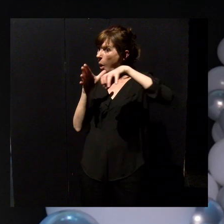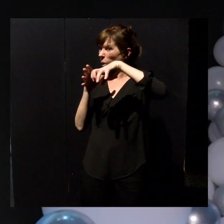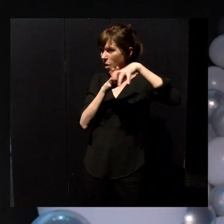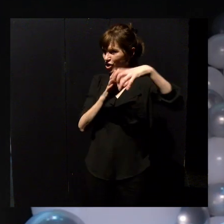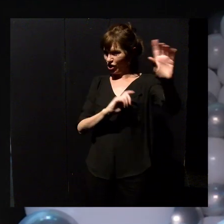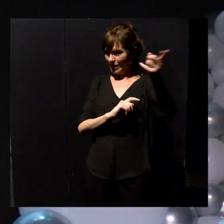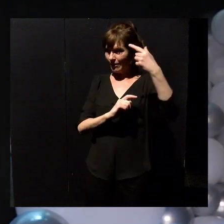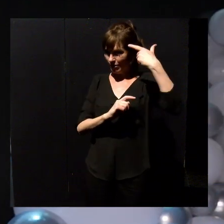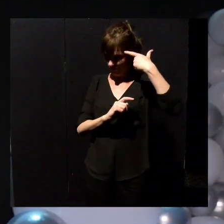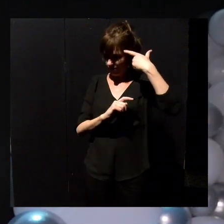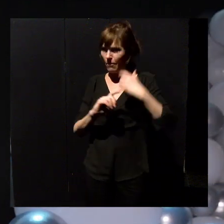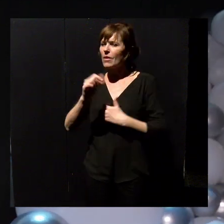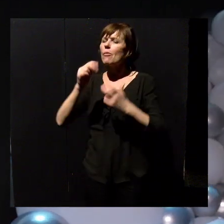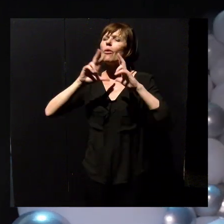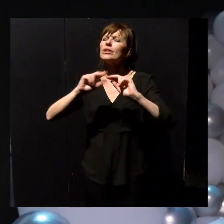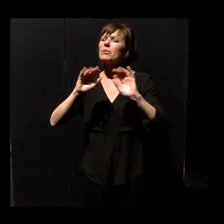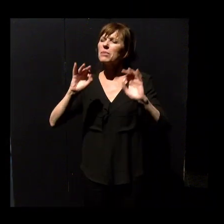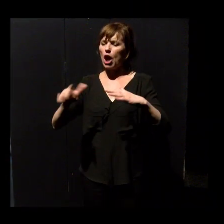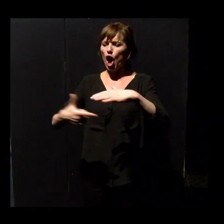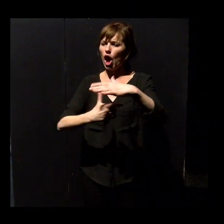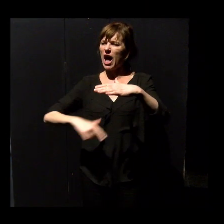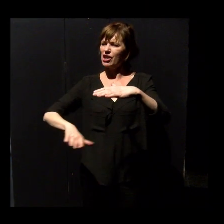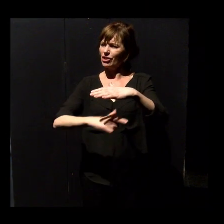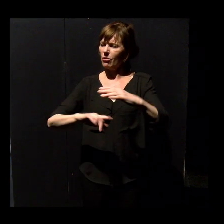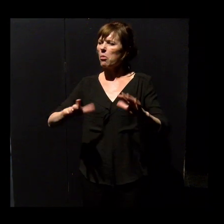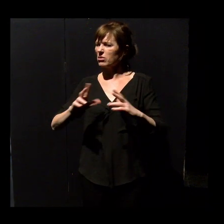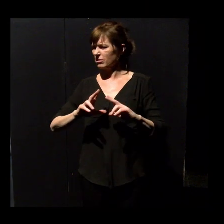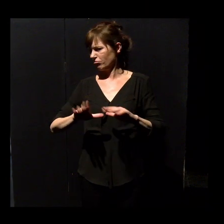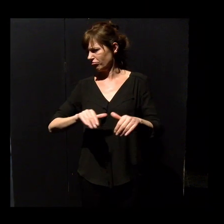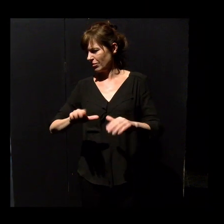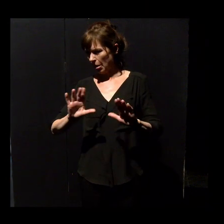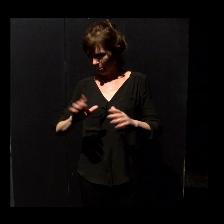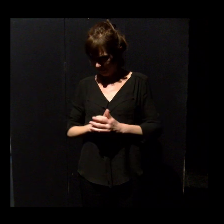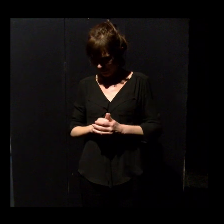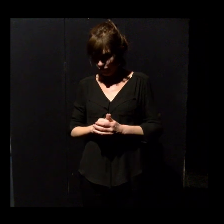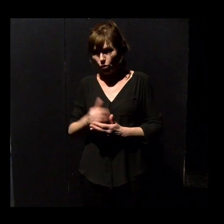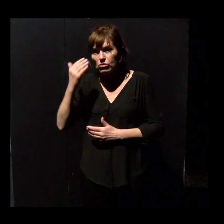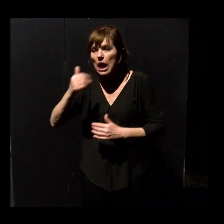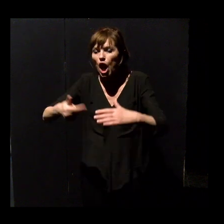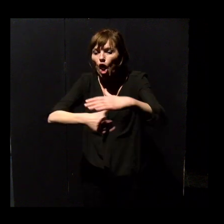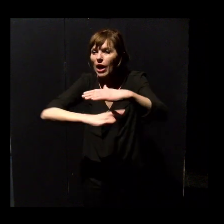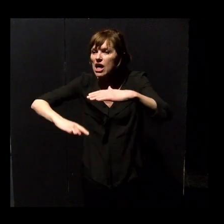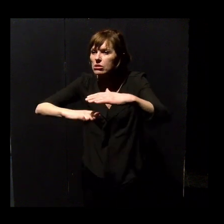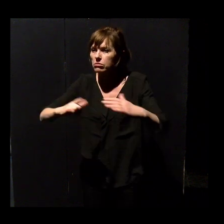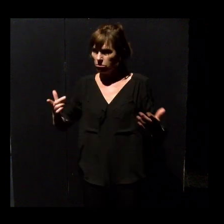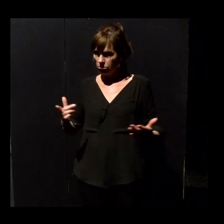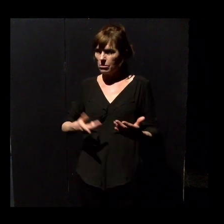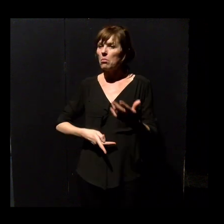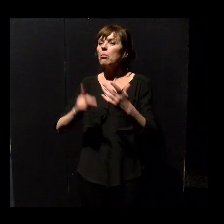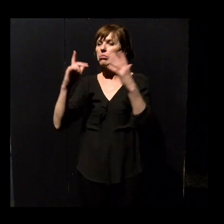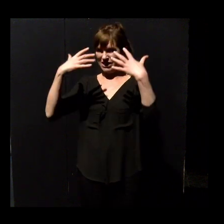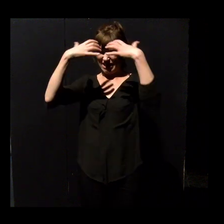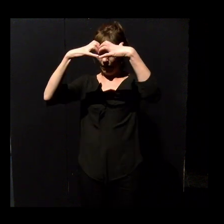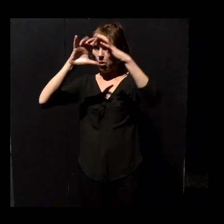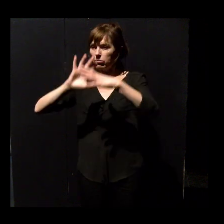notions sur la physiologie du langage. Nous savons depuis très longtemps que le langage met en jeu plutôt l'hémisphère